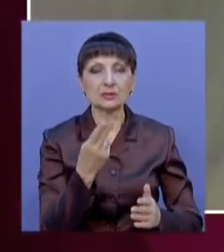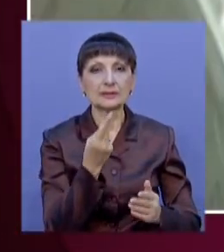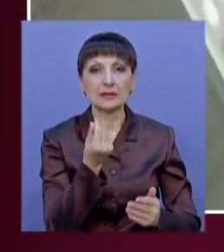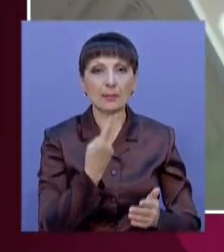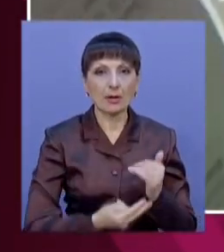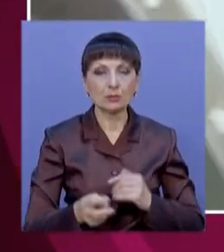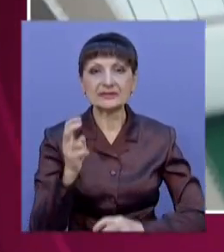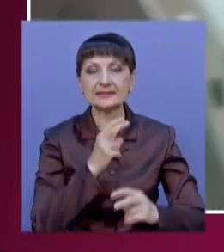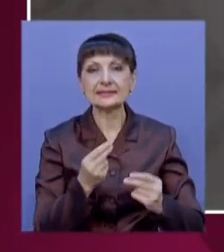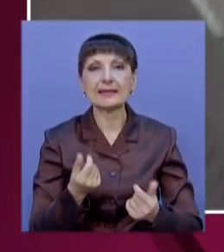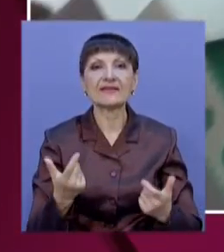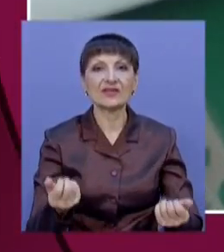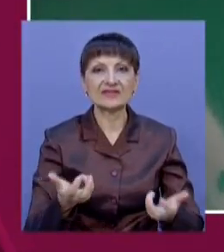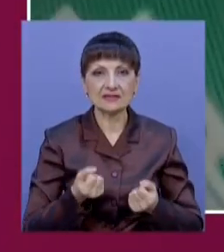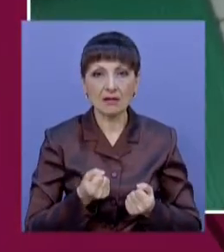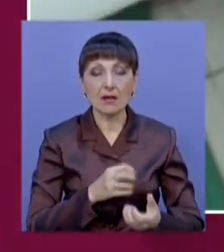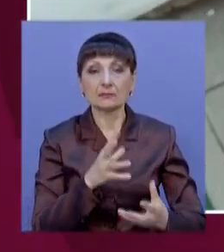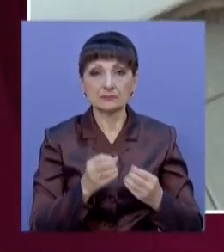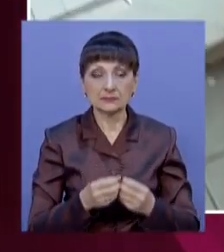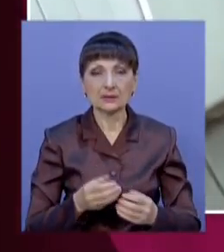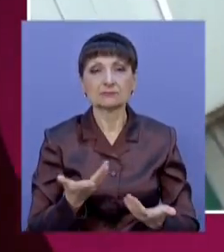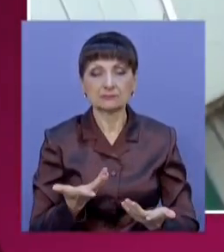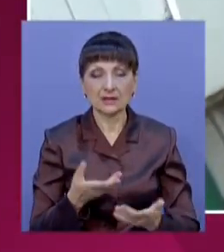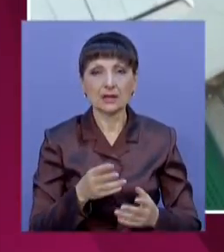будет искать поисках деньги который приведет к негативным последствиям